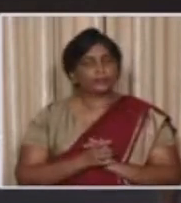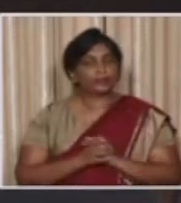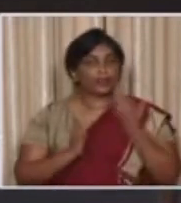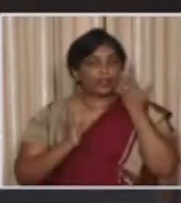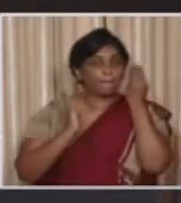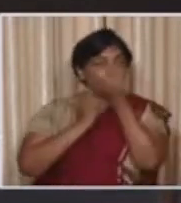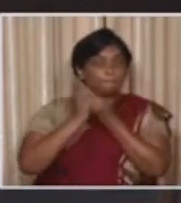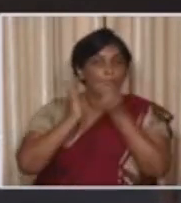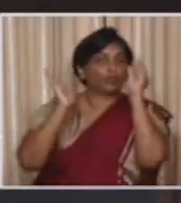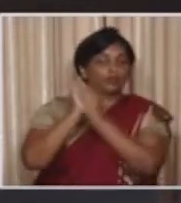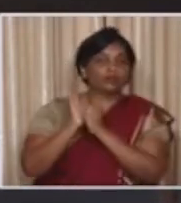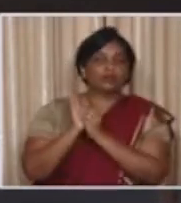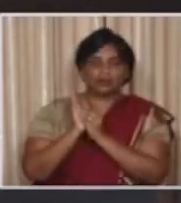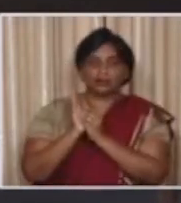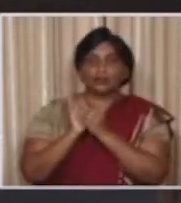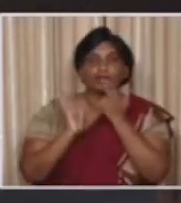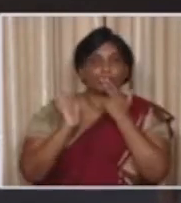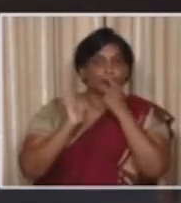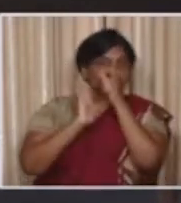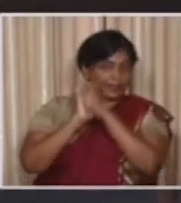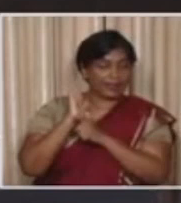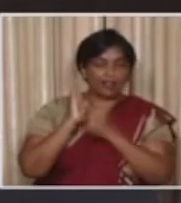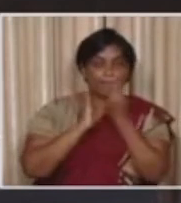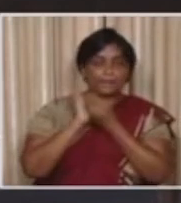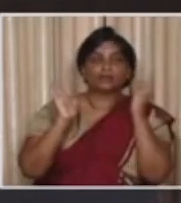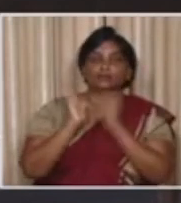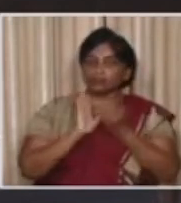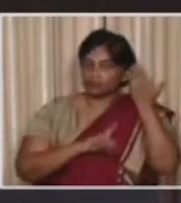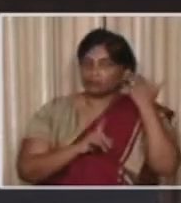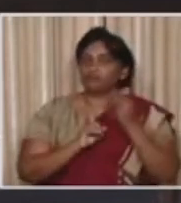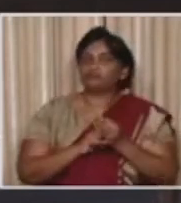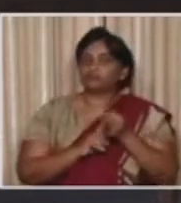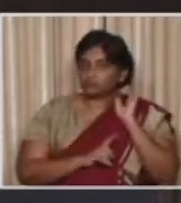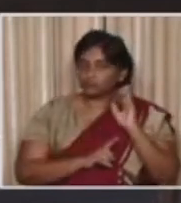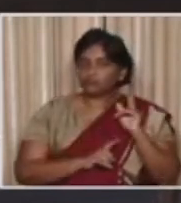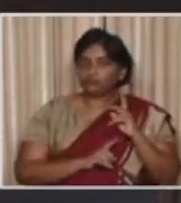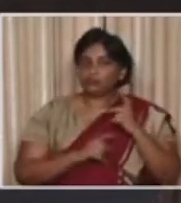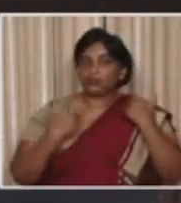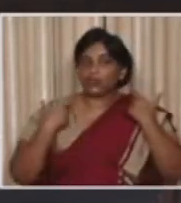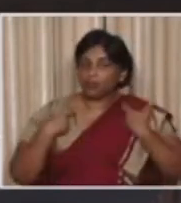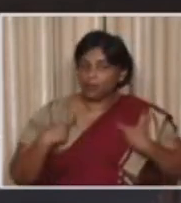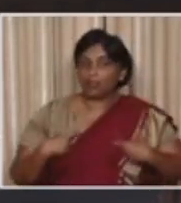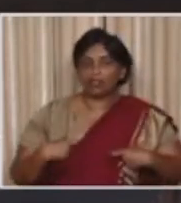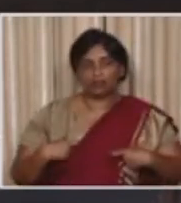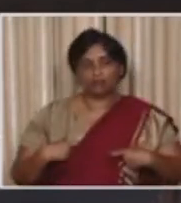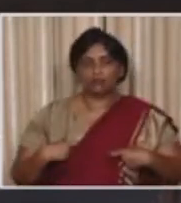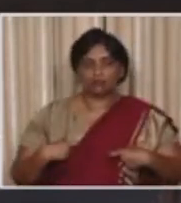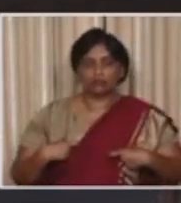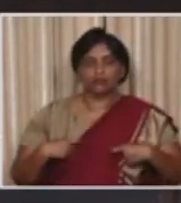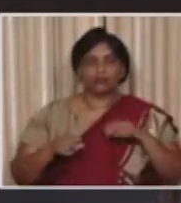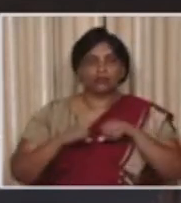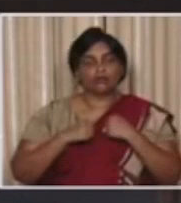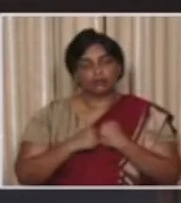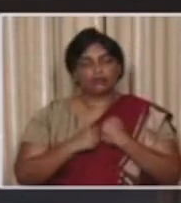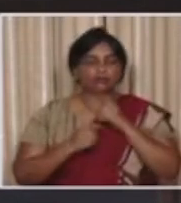පින්තූර දාන්න මේවකේ මොකද සිගරට් පැකට් එකේ. ඒක එදා හිටපු ජනාධිපතිවරයා මහින්ද රාජපක්ෂතුමා හතකට බෑවා කොම්පැනි වල